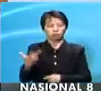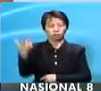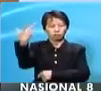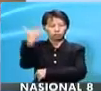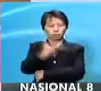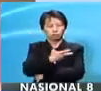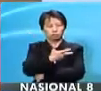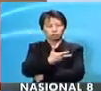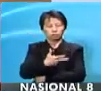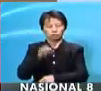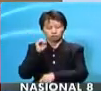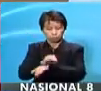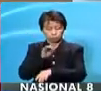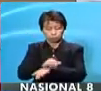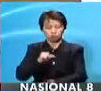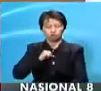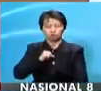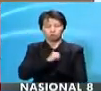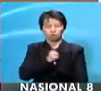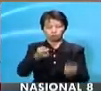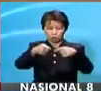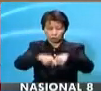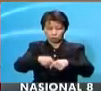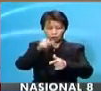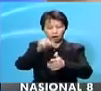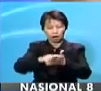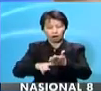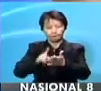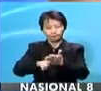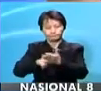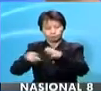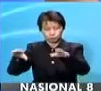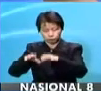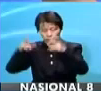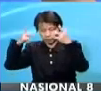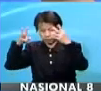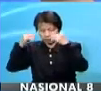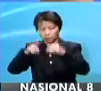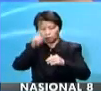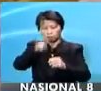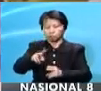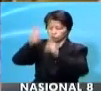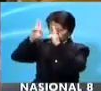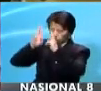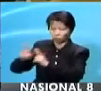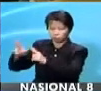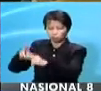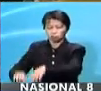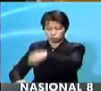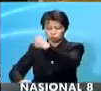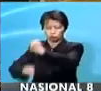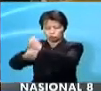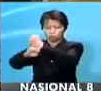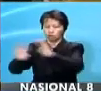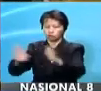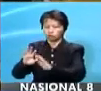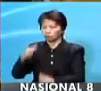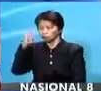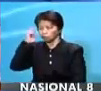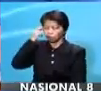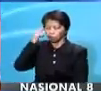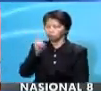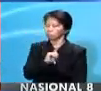hari. Pesannya kepada ahli UMNO, setiap apa yang dilaksana Perdana Menteri hendaklah dihormati dan disokong tanpa berbelah